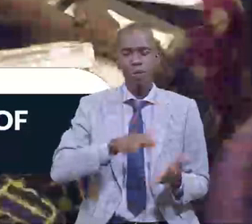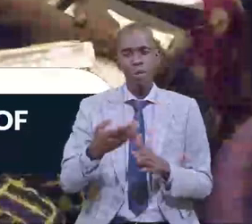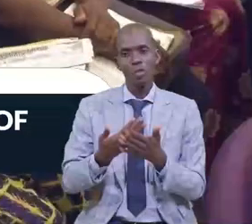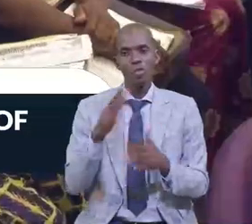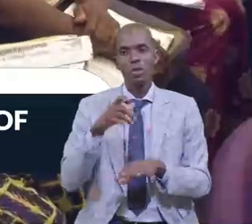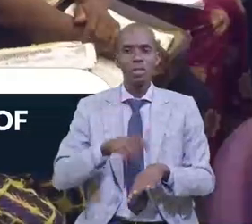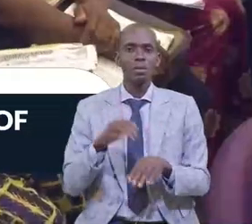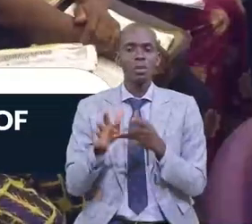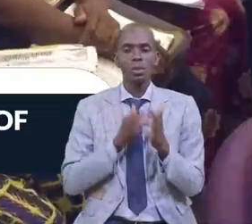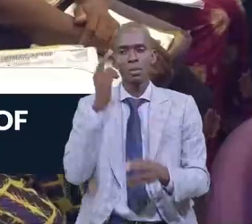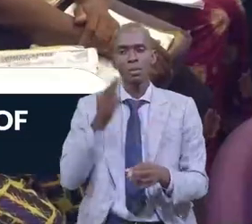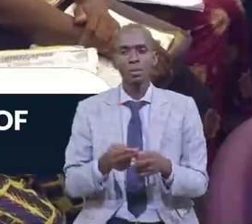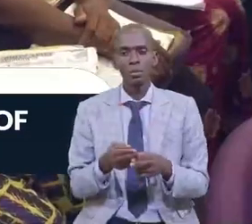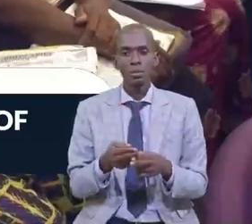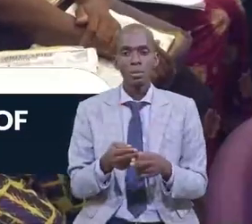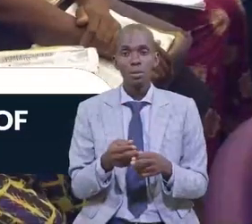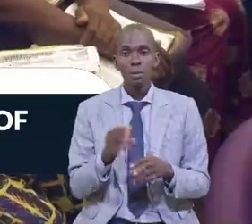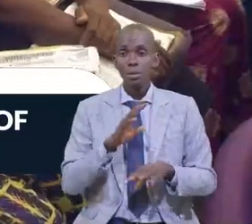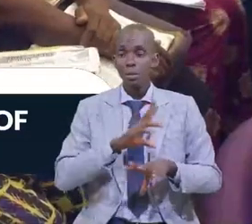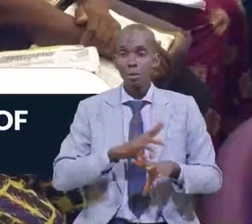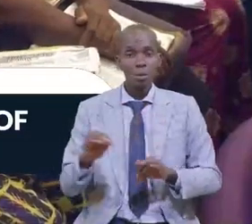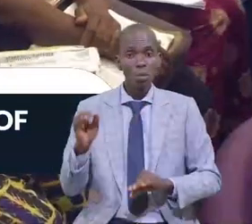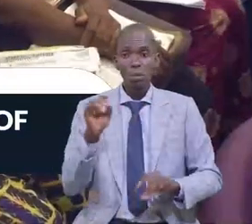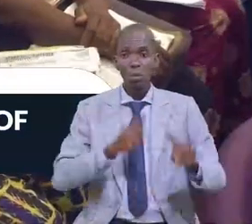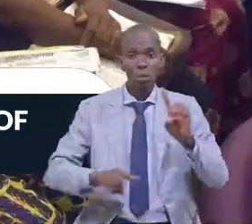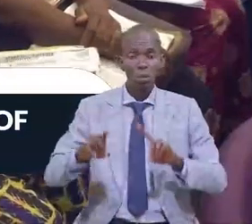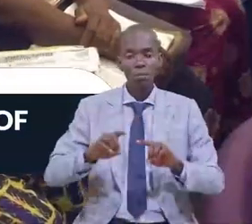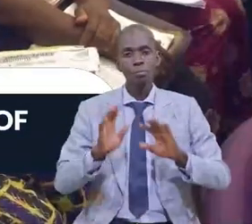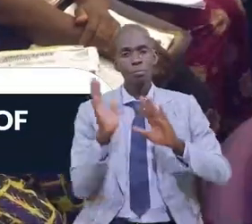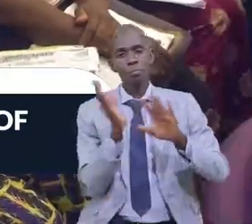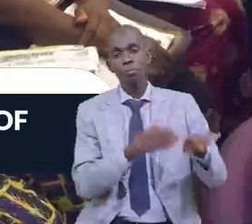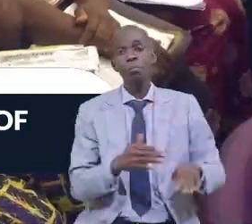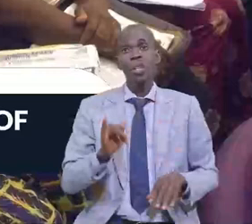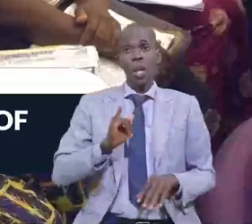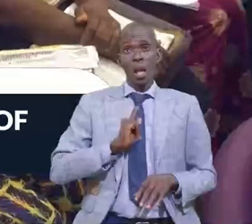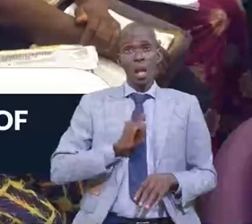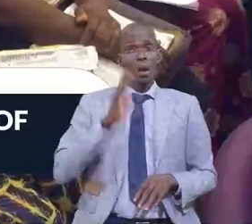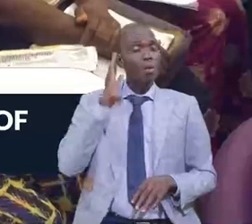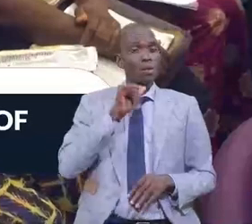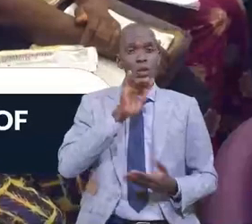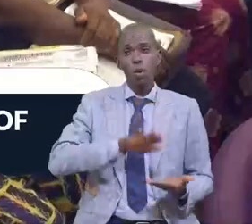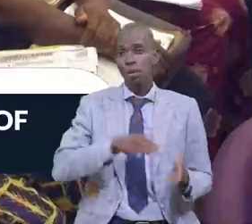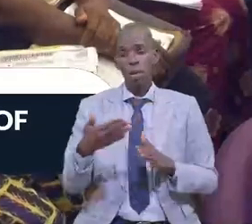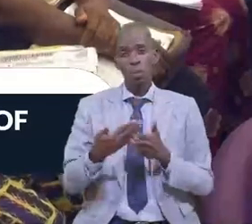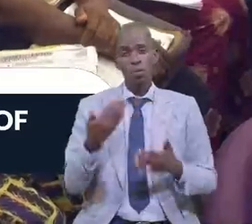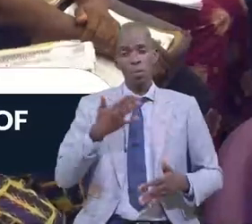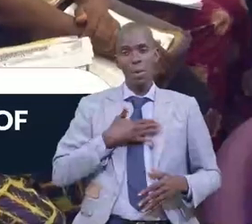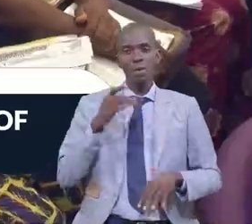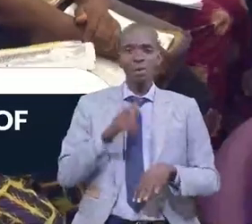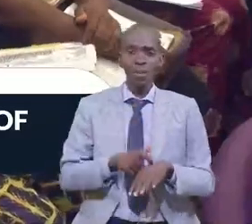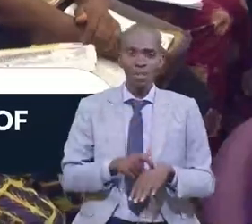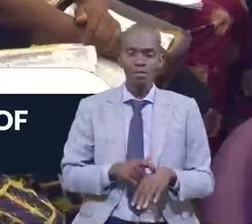La perception appropriée du chrétien à propos de la mort prématurée. Évitable veut dire, vous n'allez pas mourir avant votre temps. Je ne vais pas mourir avant mon